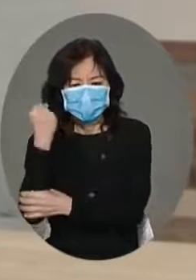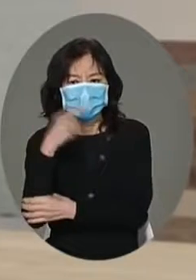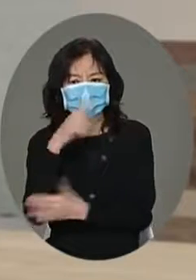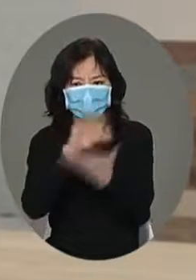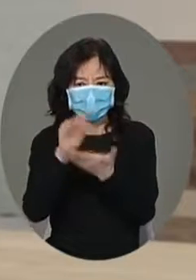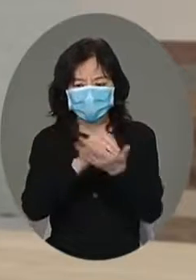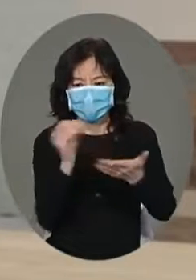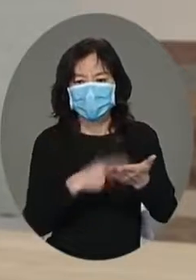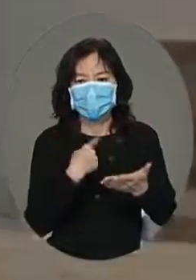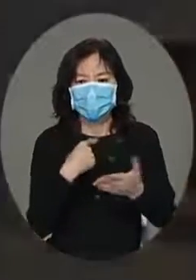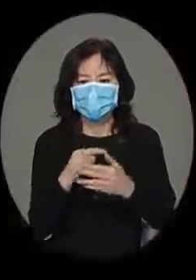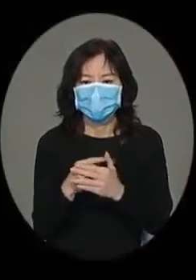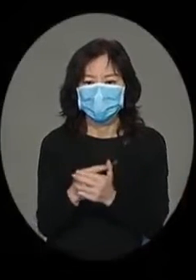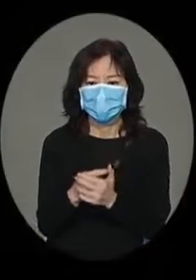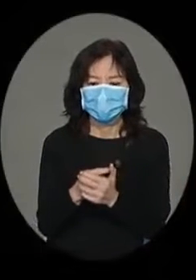除貼文。